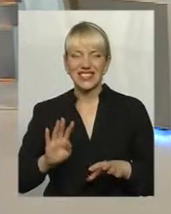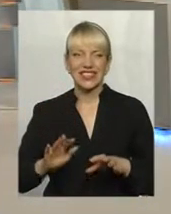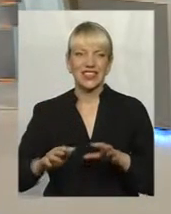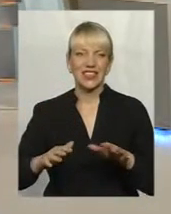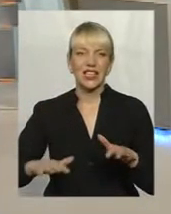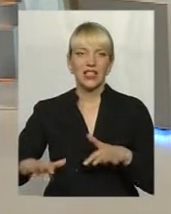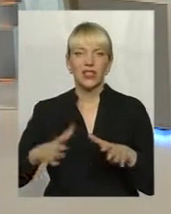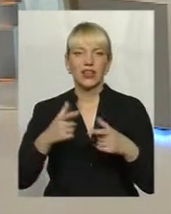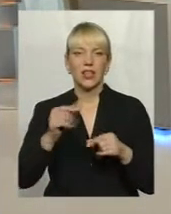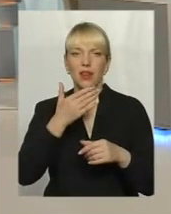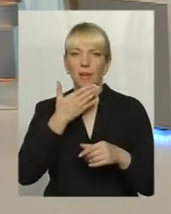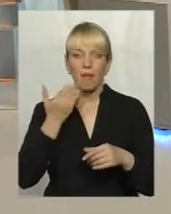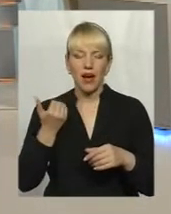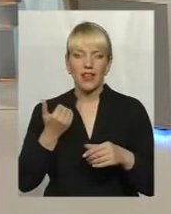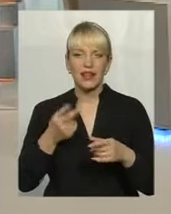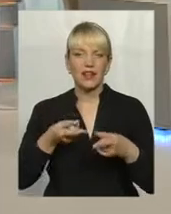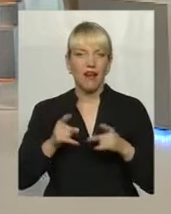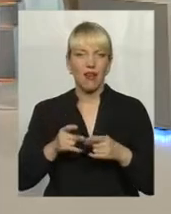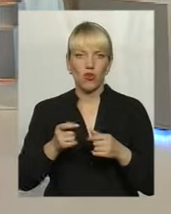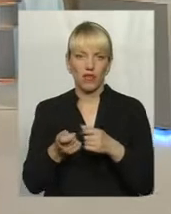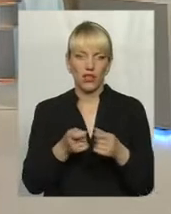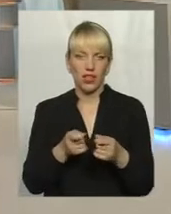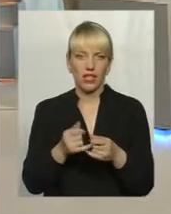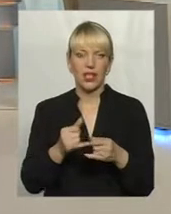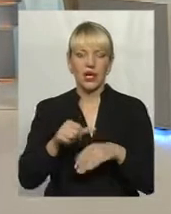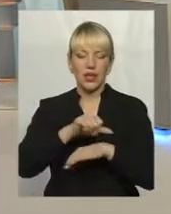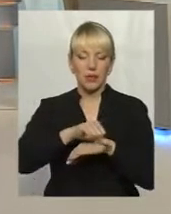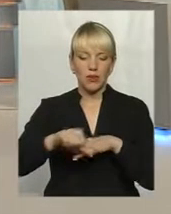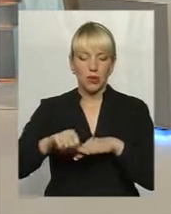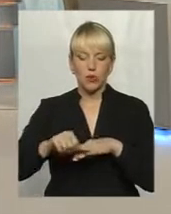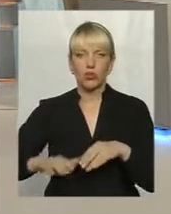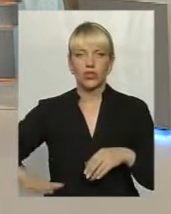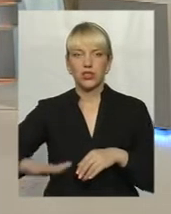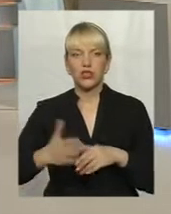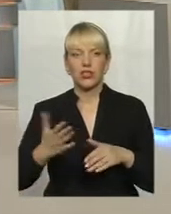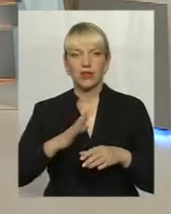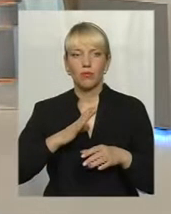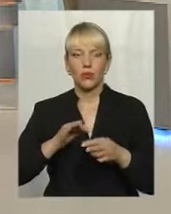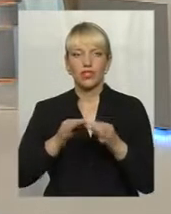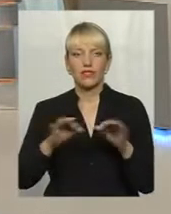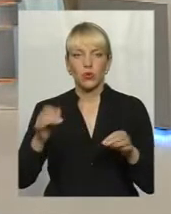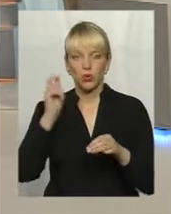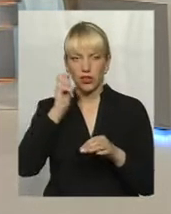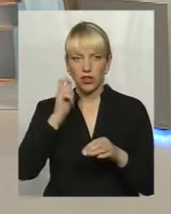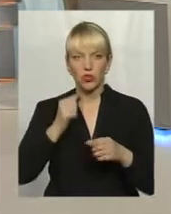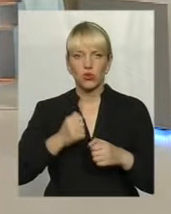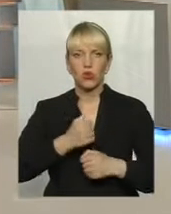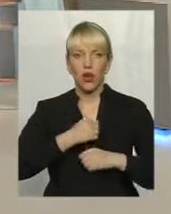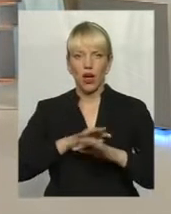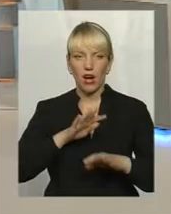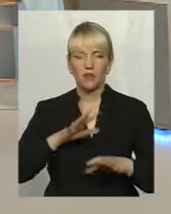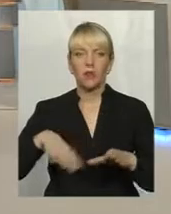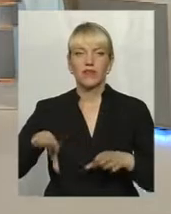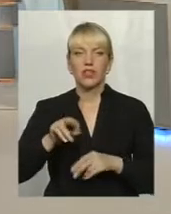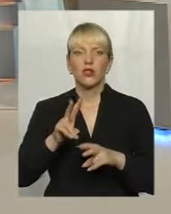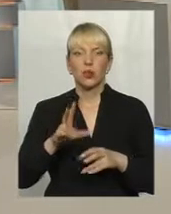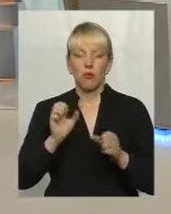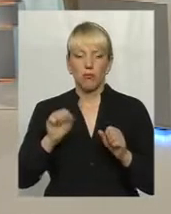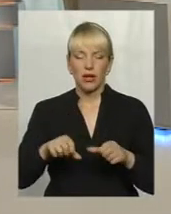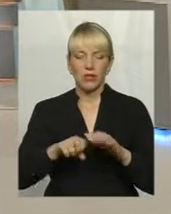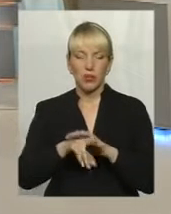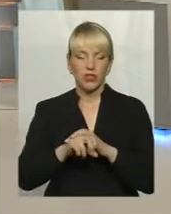сьогоднішній день, і прикордонні території, які були звільнені українською армією, то, звичайно, всі, хто міг повтікати,